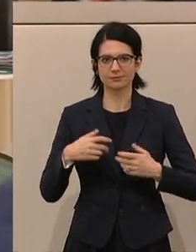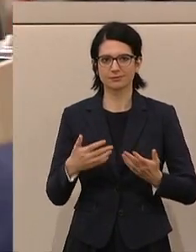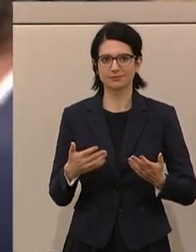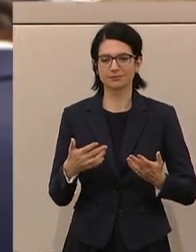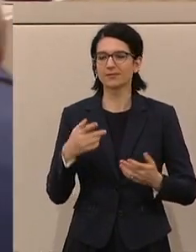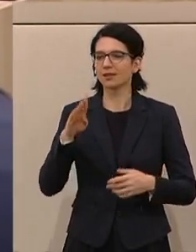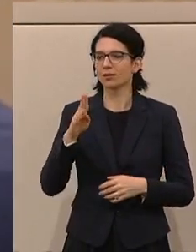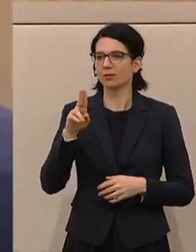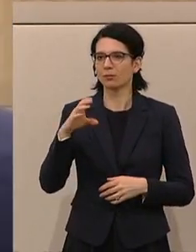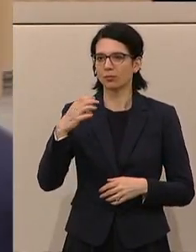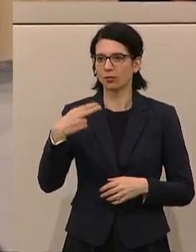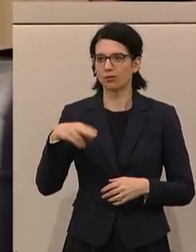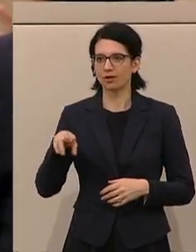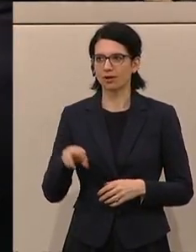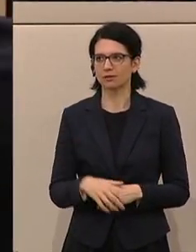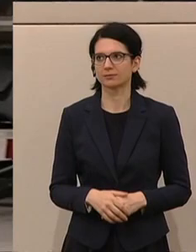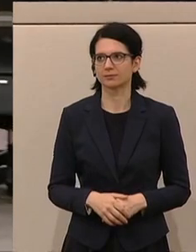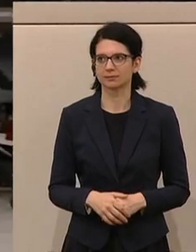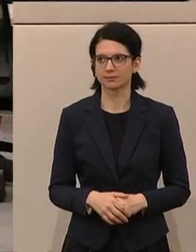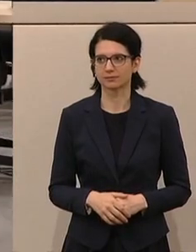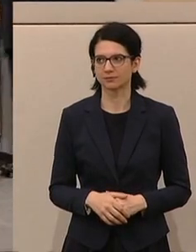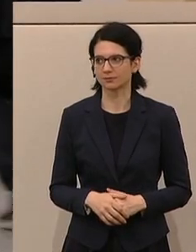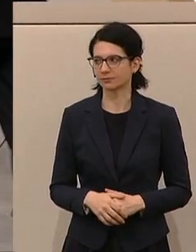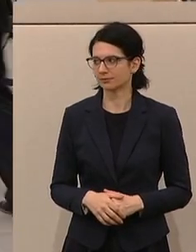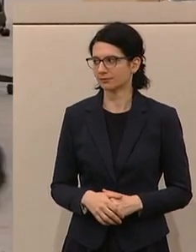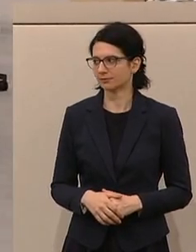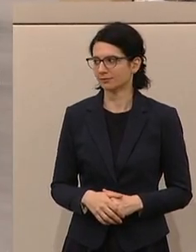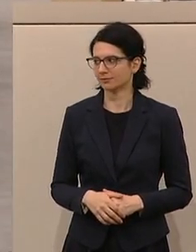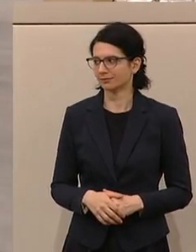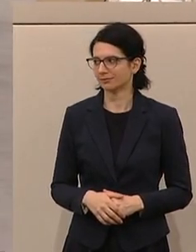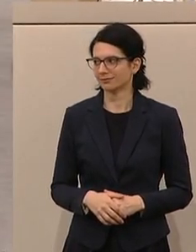Bereich Tierschutz, insbesondere für die Vermittlung desselben in den Schulen.